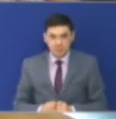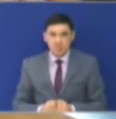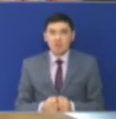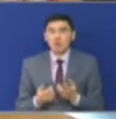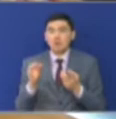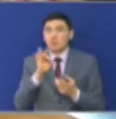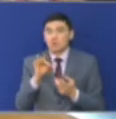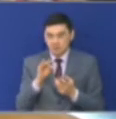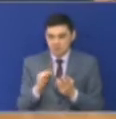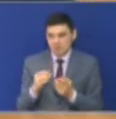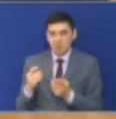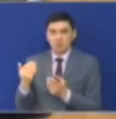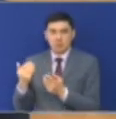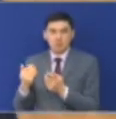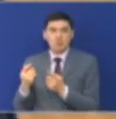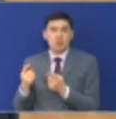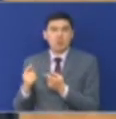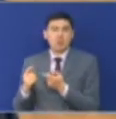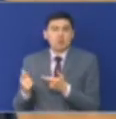дайындық туралы да айтылды.